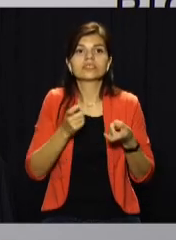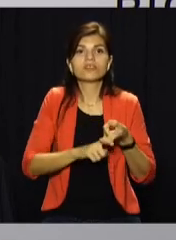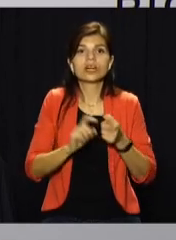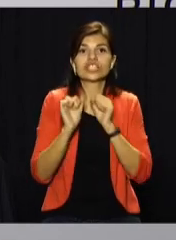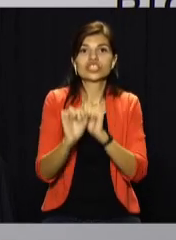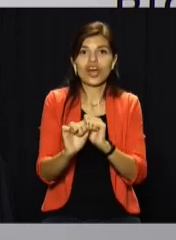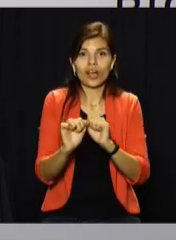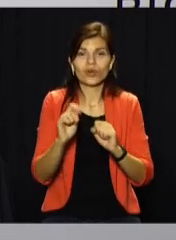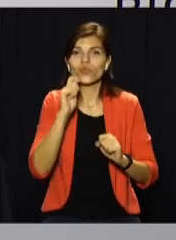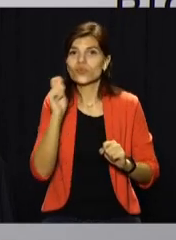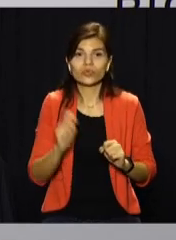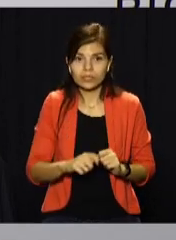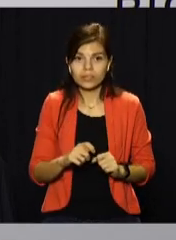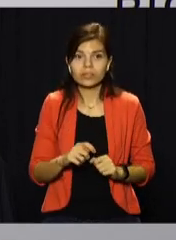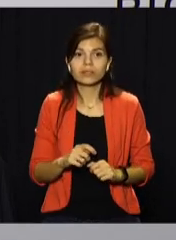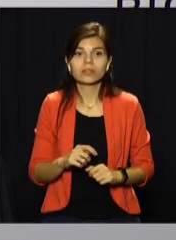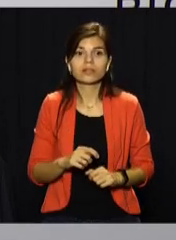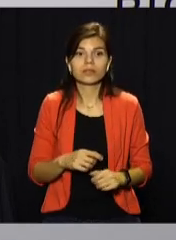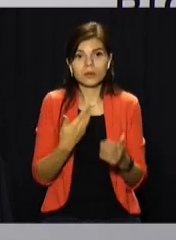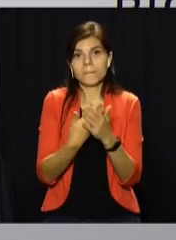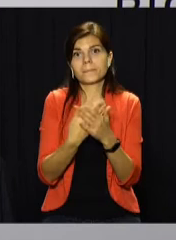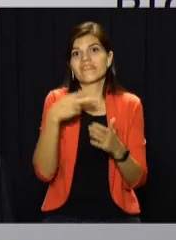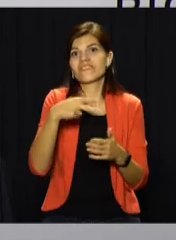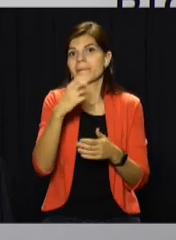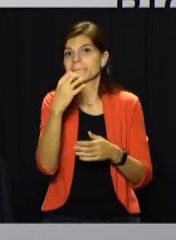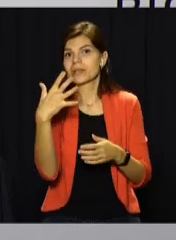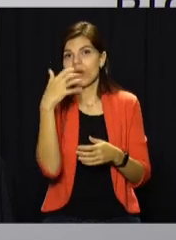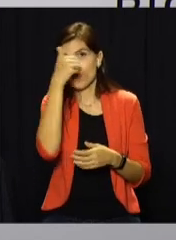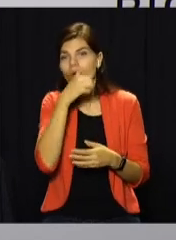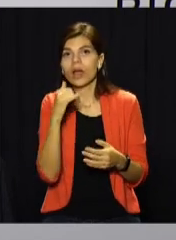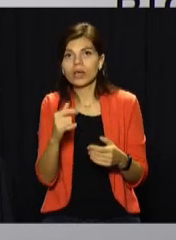захисту батьківщини, наприклад, в 2015 році, і